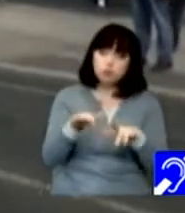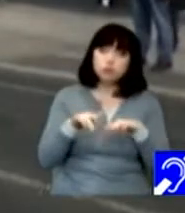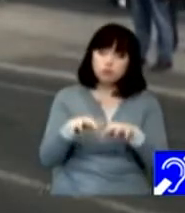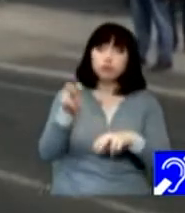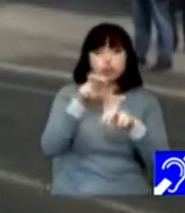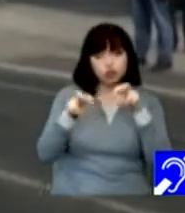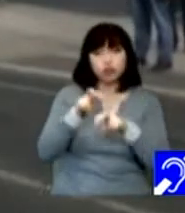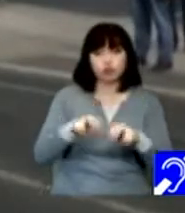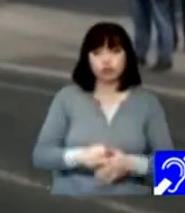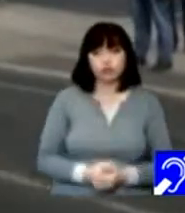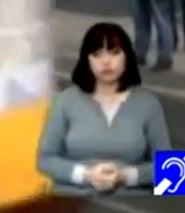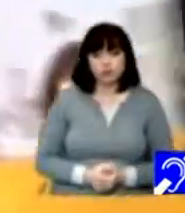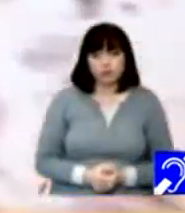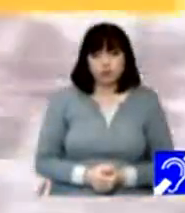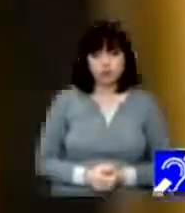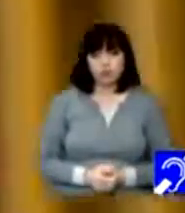cazul.